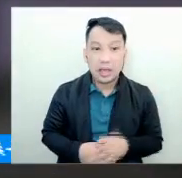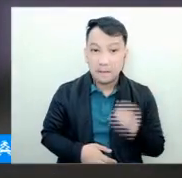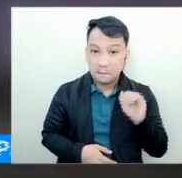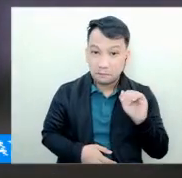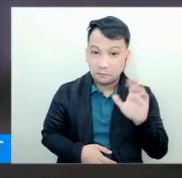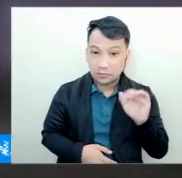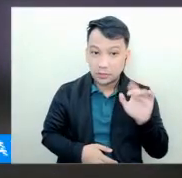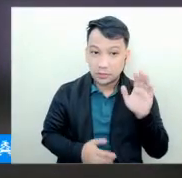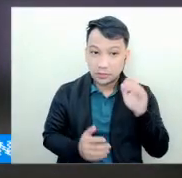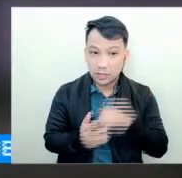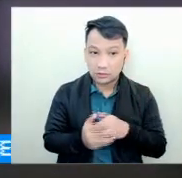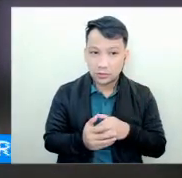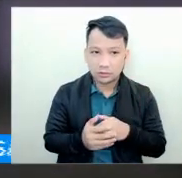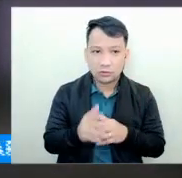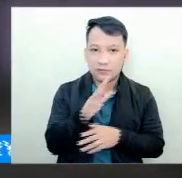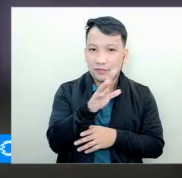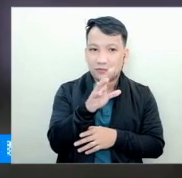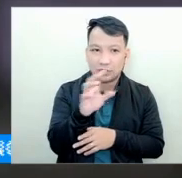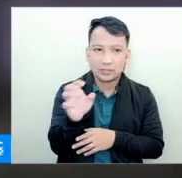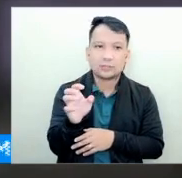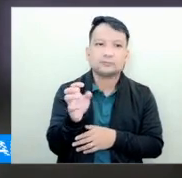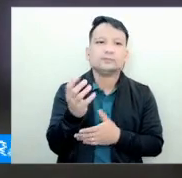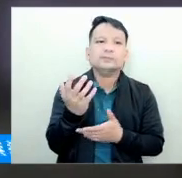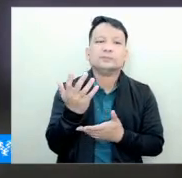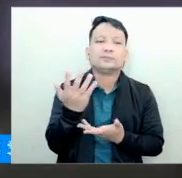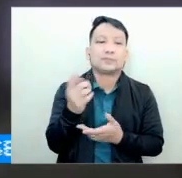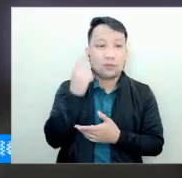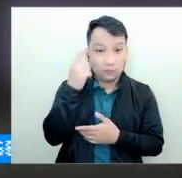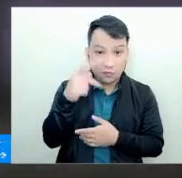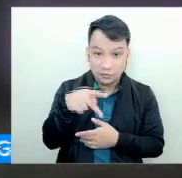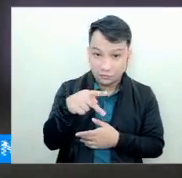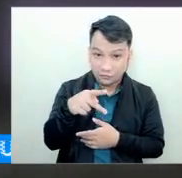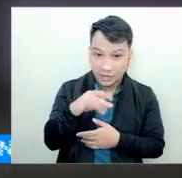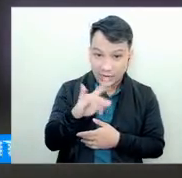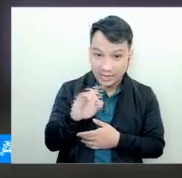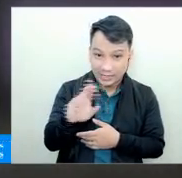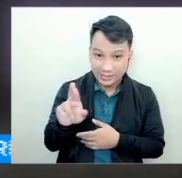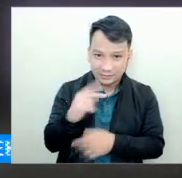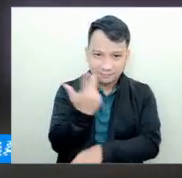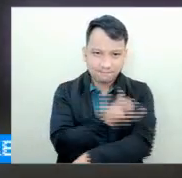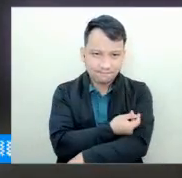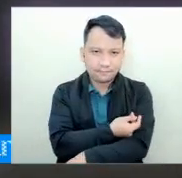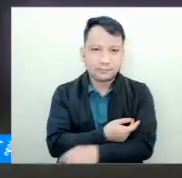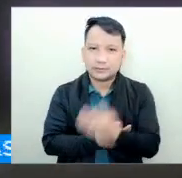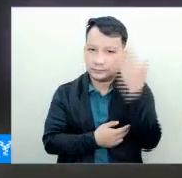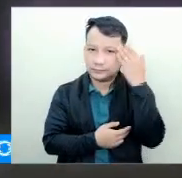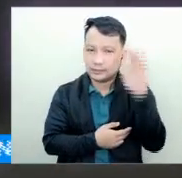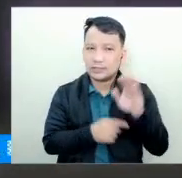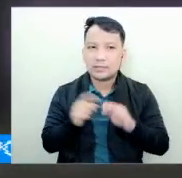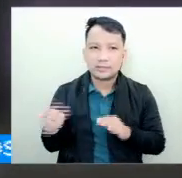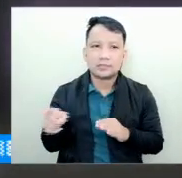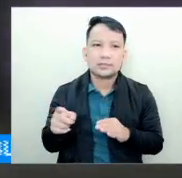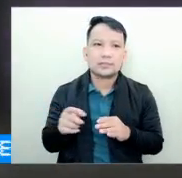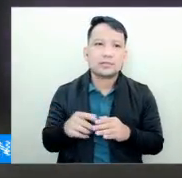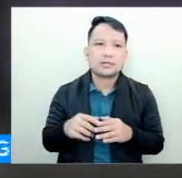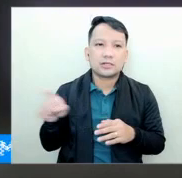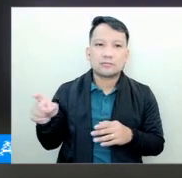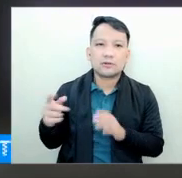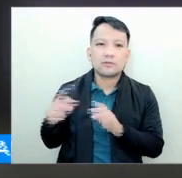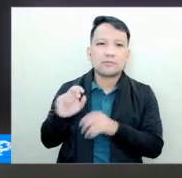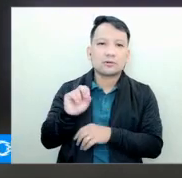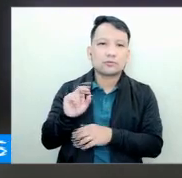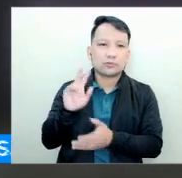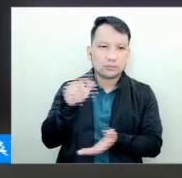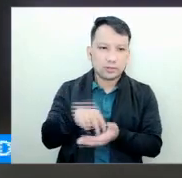15,500 pesos ang presyo para sa Pfizer shots kung hindi raw niya kilala, pero 12,500 daw